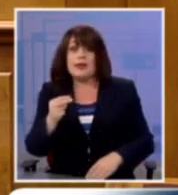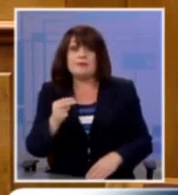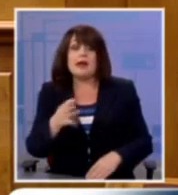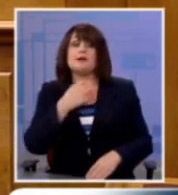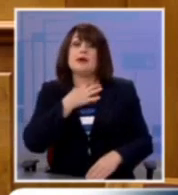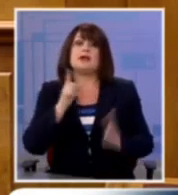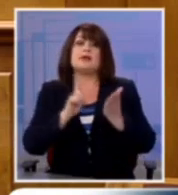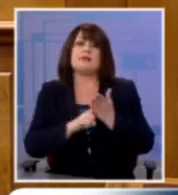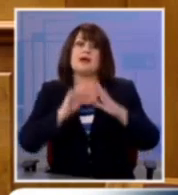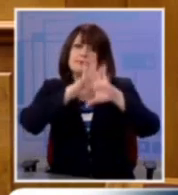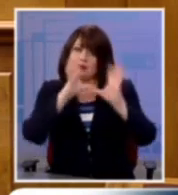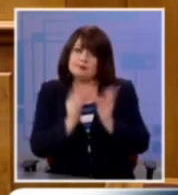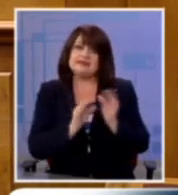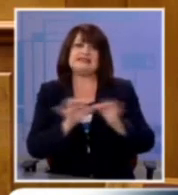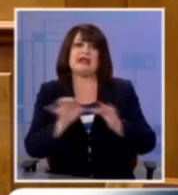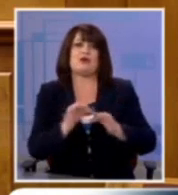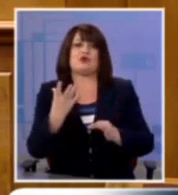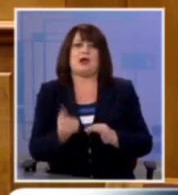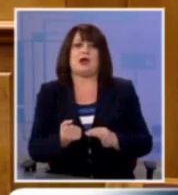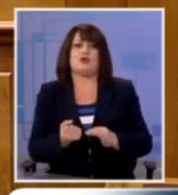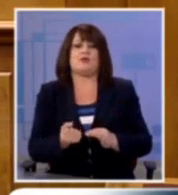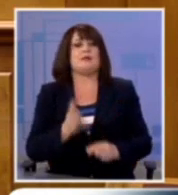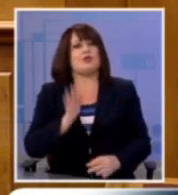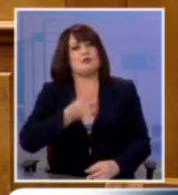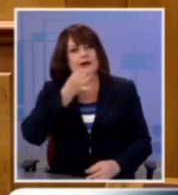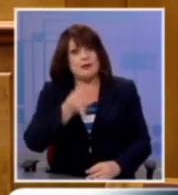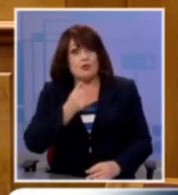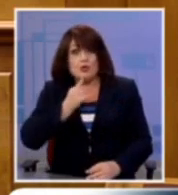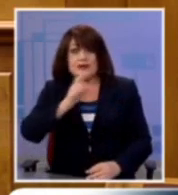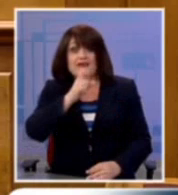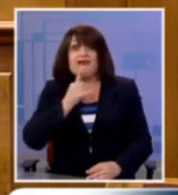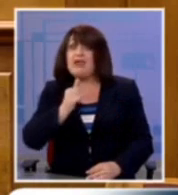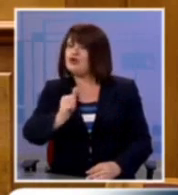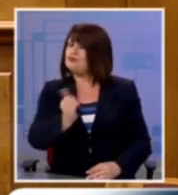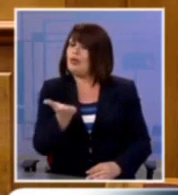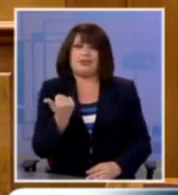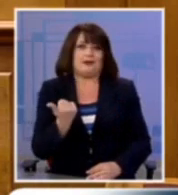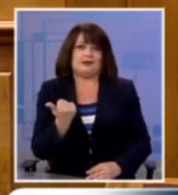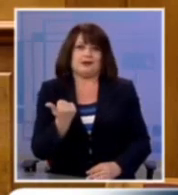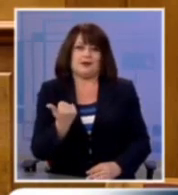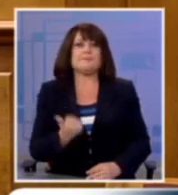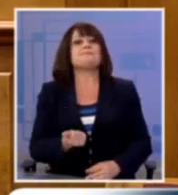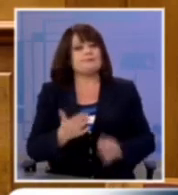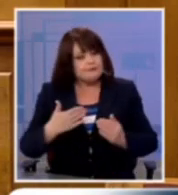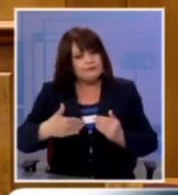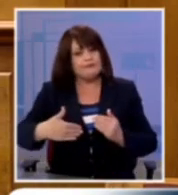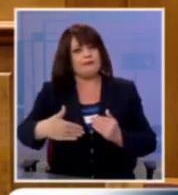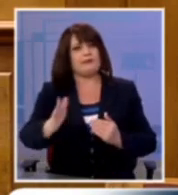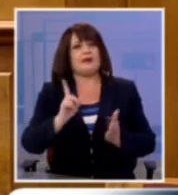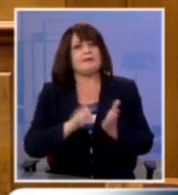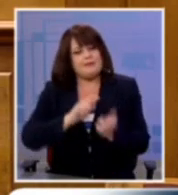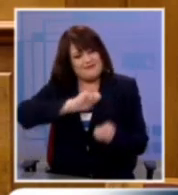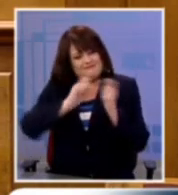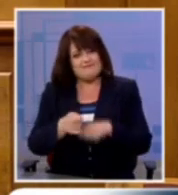ανάγκης ολοκληρωμένου σχεδίου που θα το χαρακτηρίζει μη βιώσιμο σε μια πορεία που θα το καταστήσει